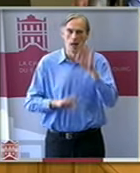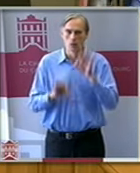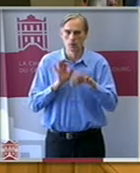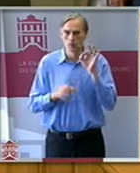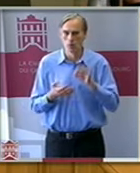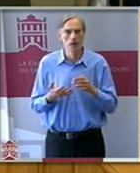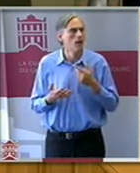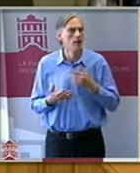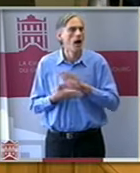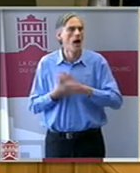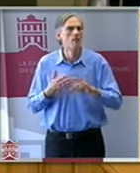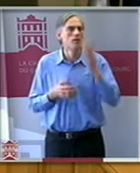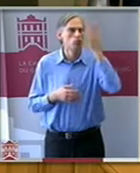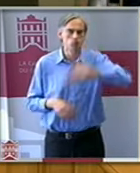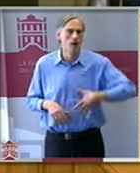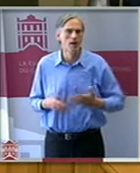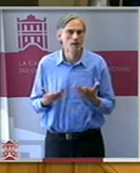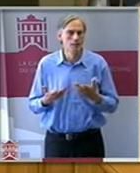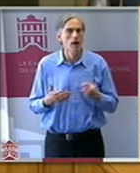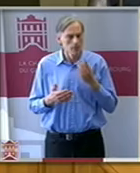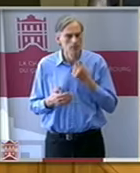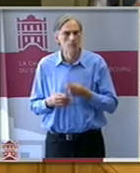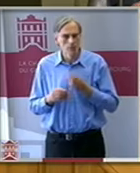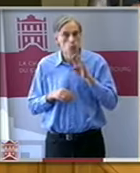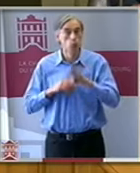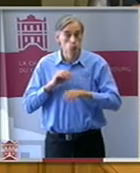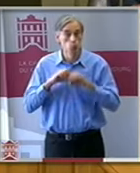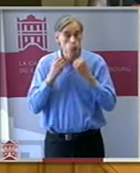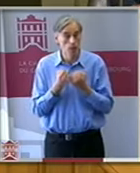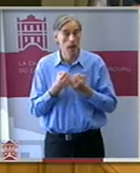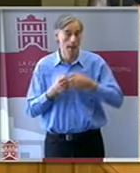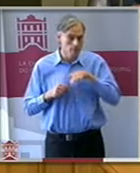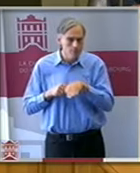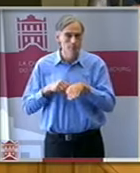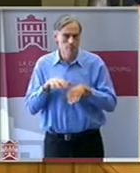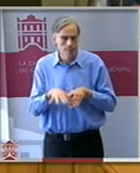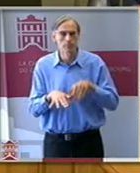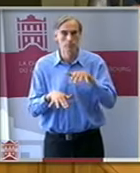an Kaufhöhlen am Beginn. Wir schwätzen Pellmell von Sozial- und